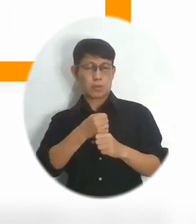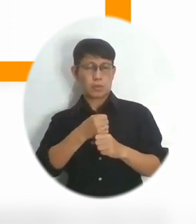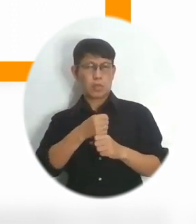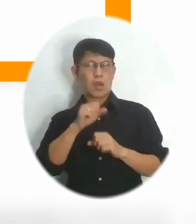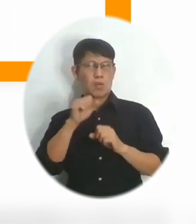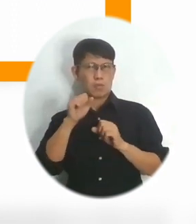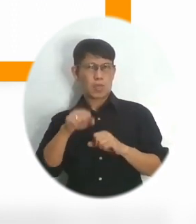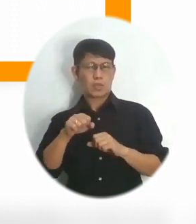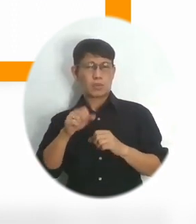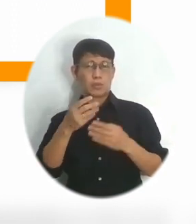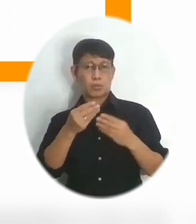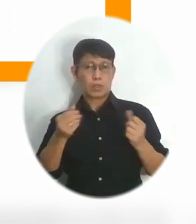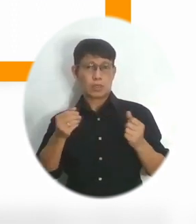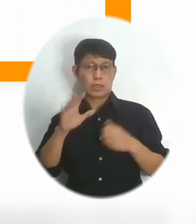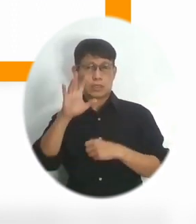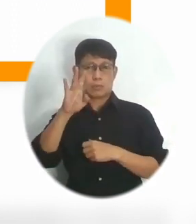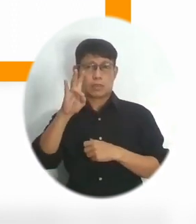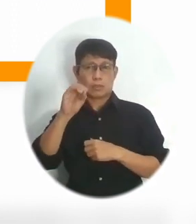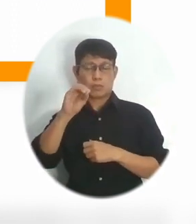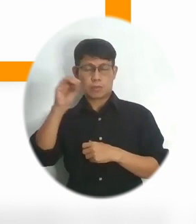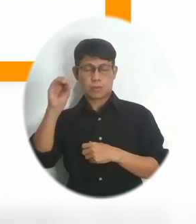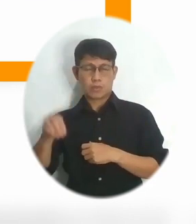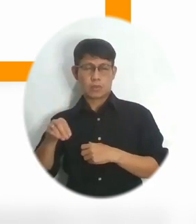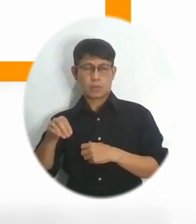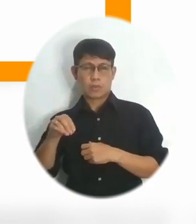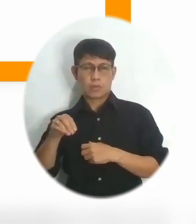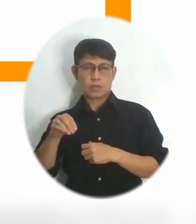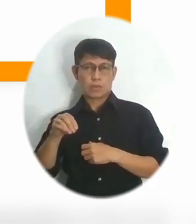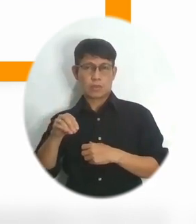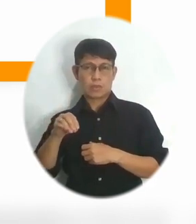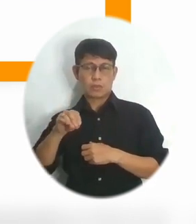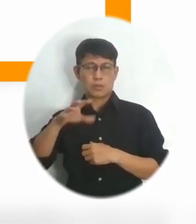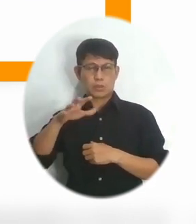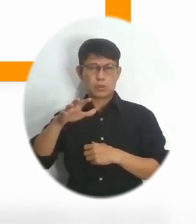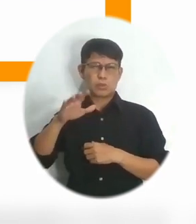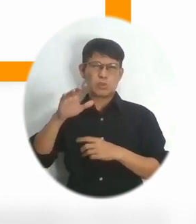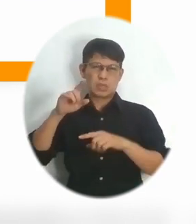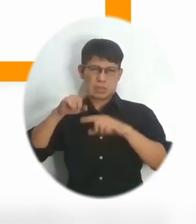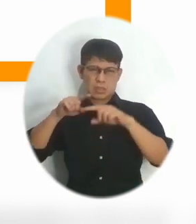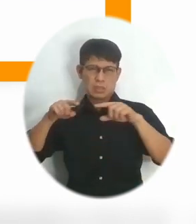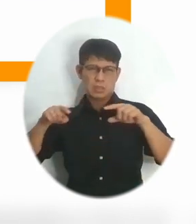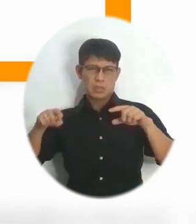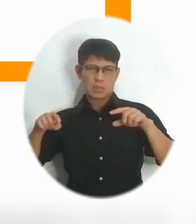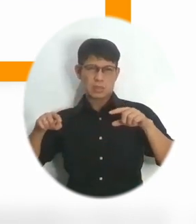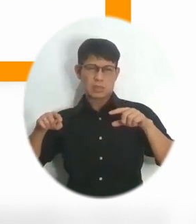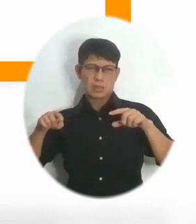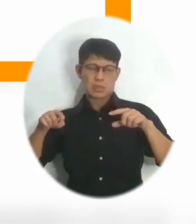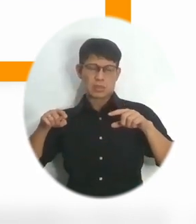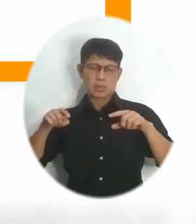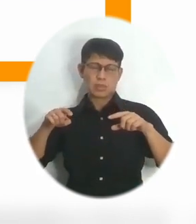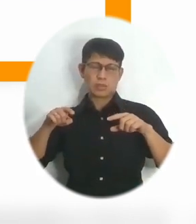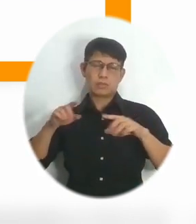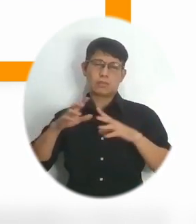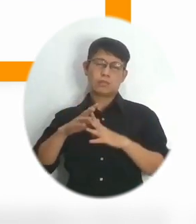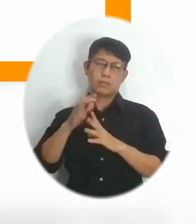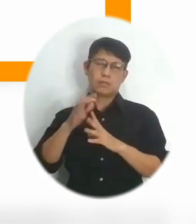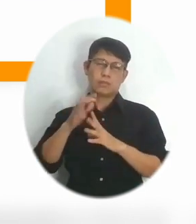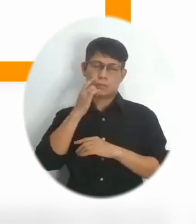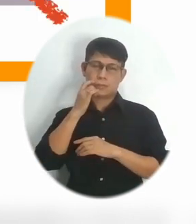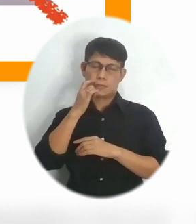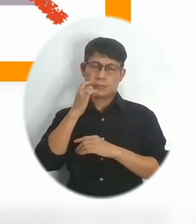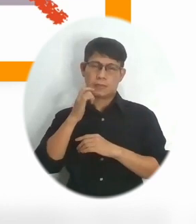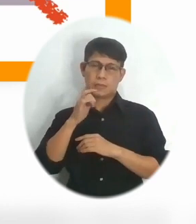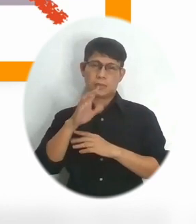rhabdomyosarcoma ay nasa around 70%. Ngunit ang porsyento na ito ay bumababa kapag mas matatanda ang